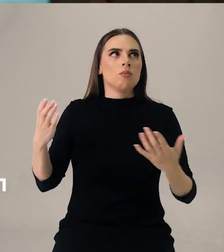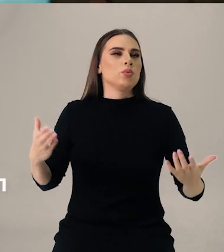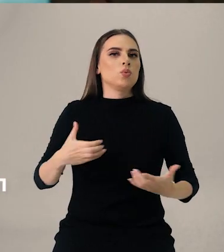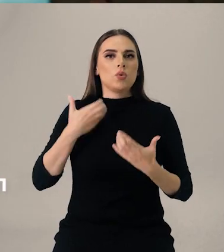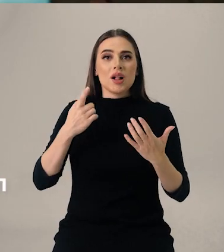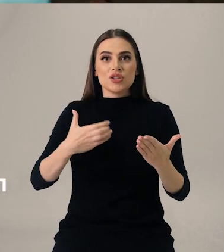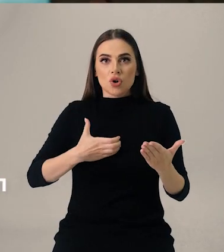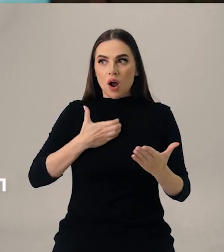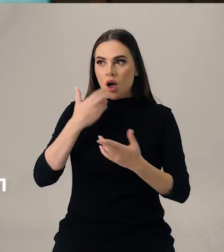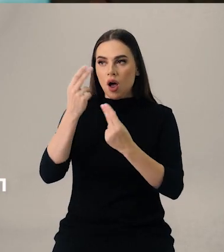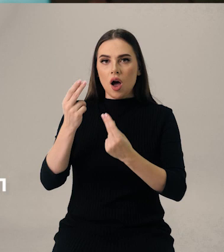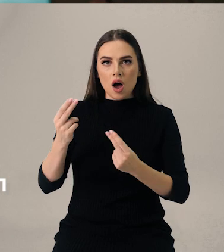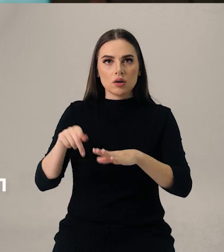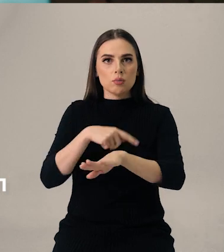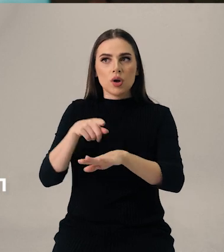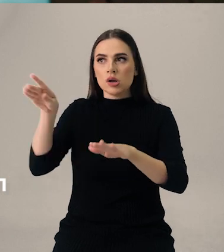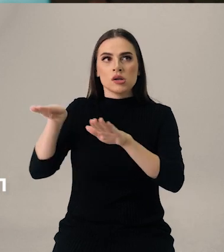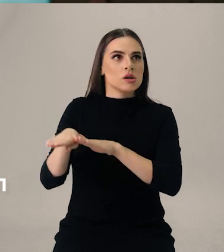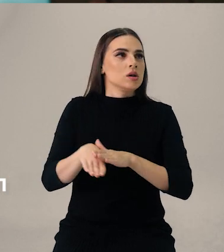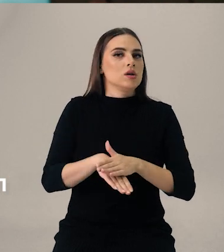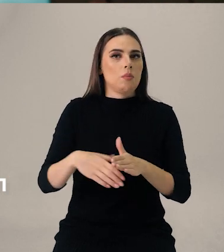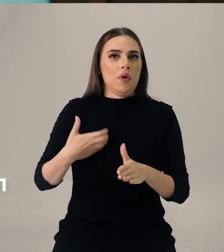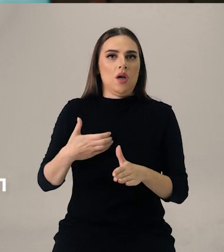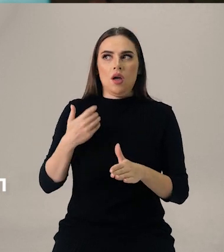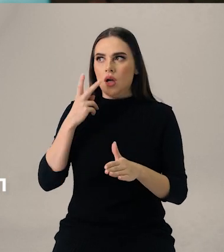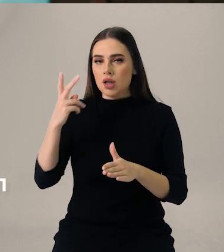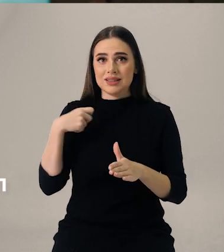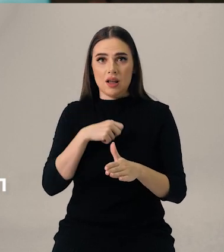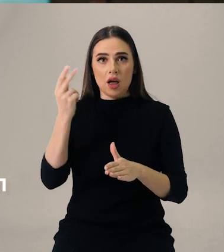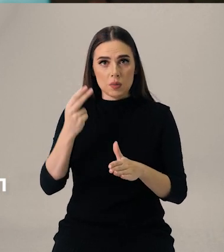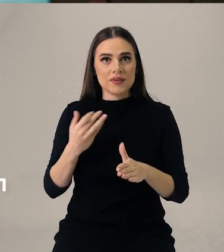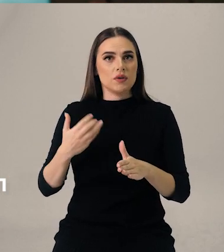Страшные эскизы художник периодически прятал подальше, чтобы не видеть эти